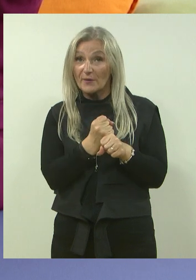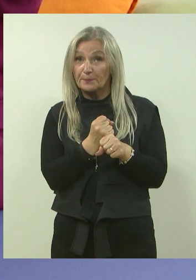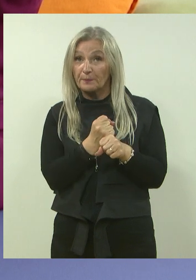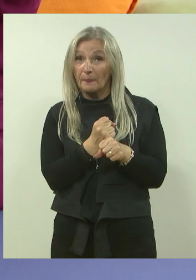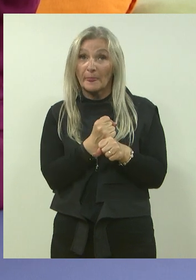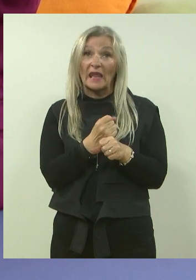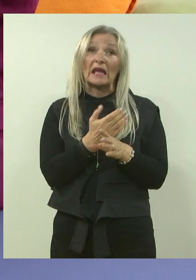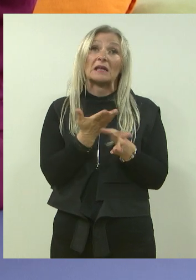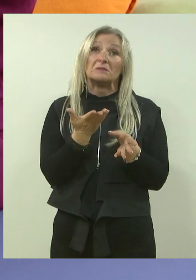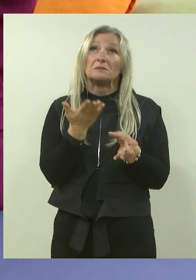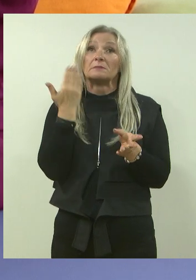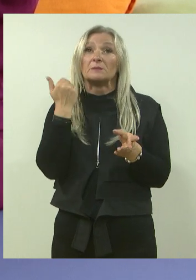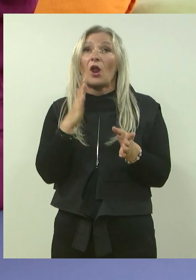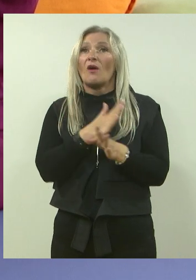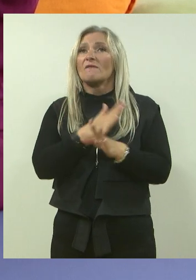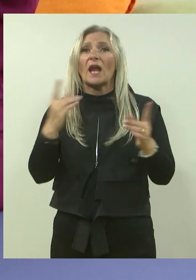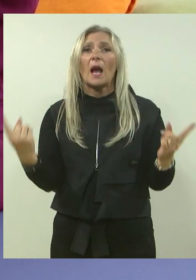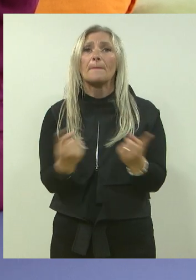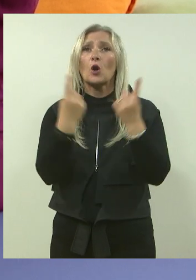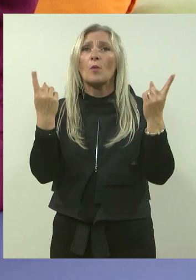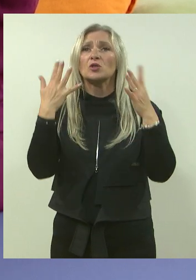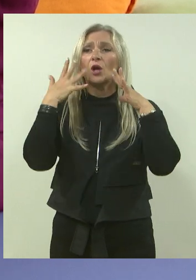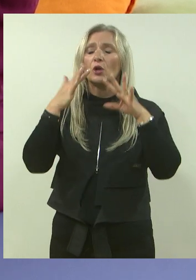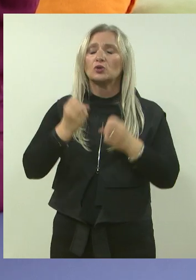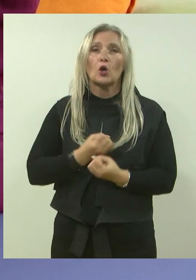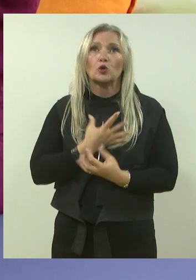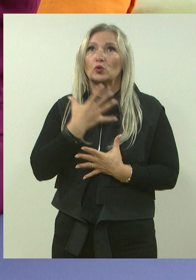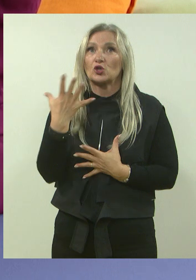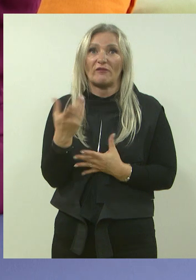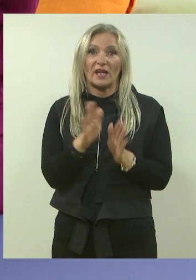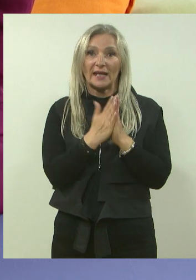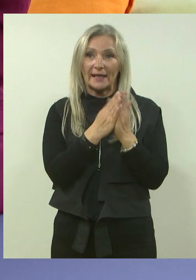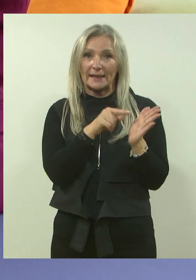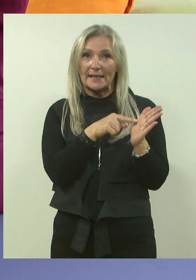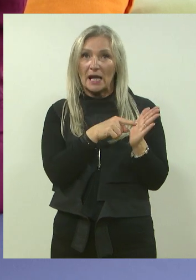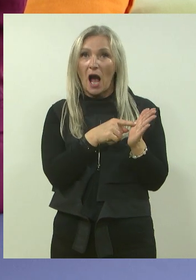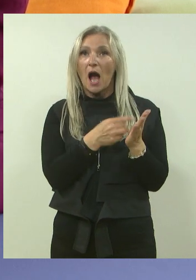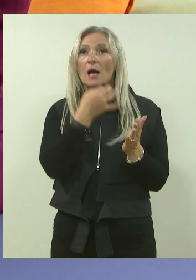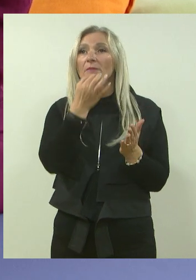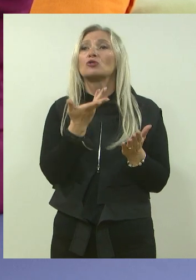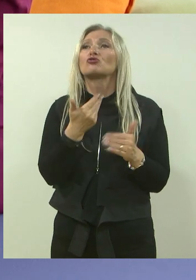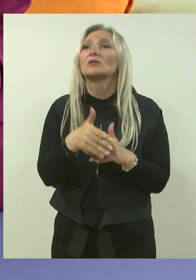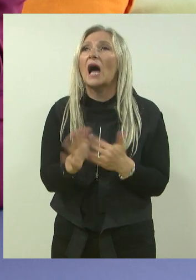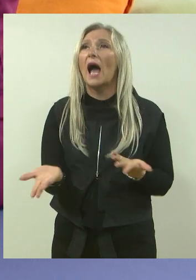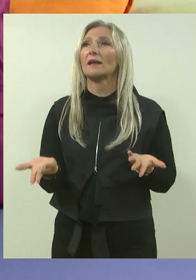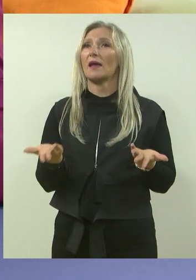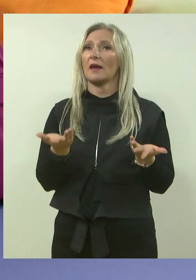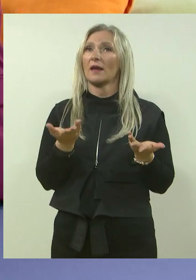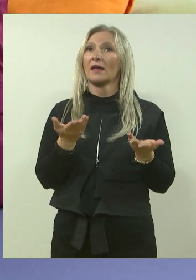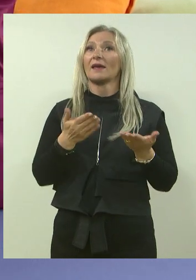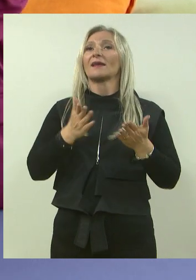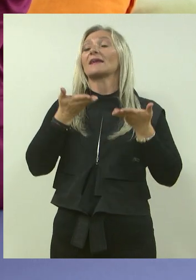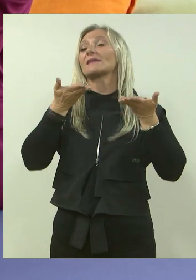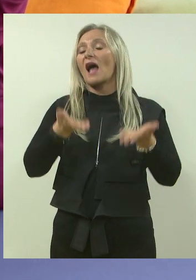I nekako bila je velika promocija, ljudi su bili oduševljeni time i pitali su me što ćeš dalje. I eto, tako je